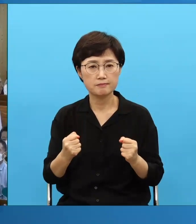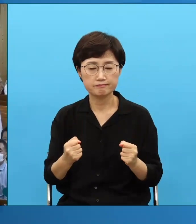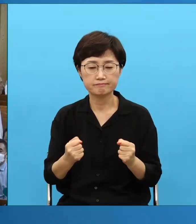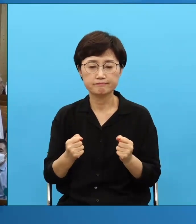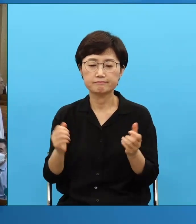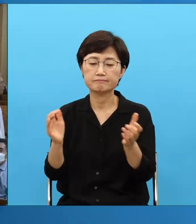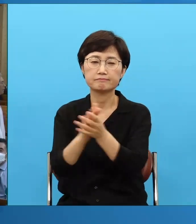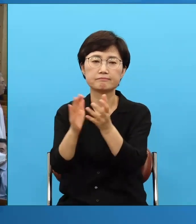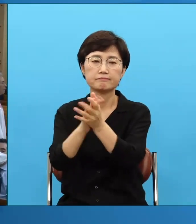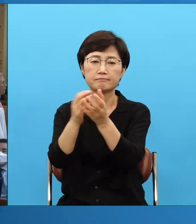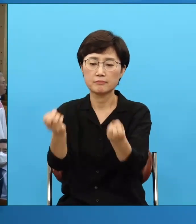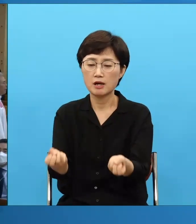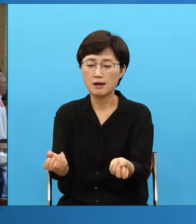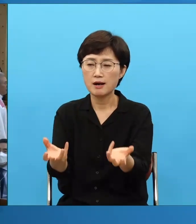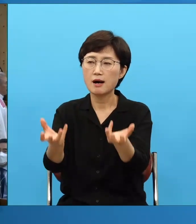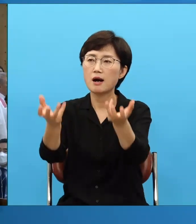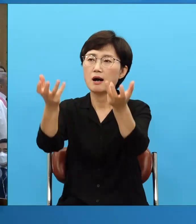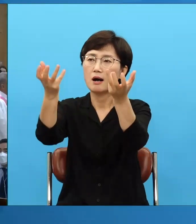계시네